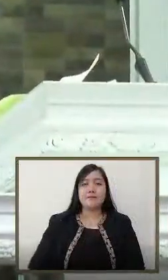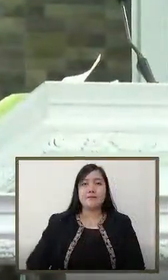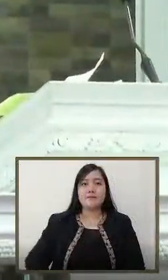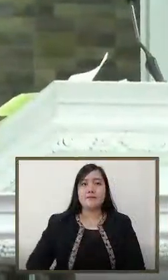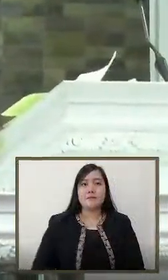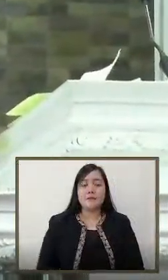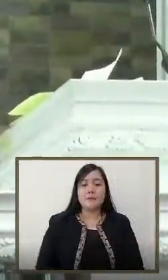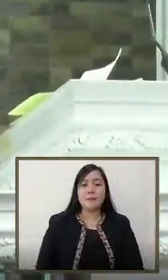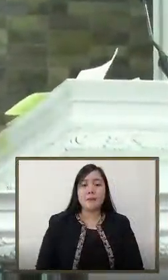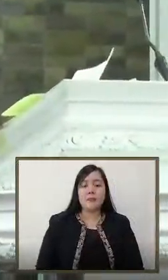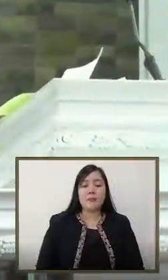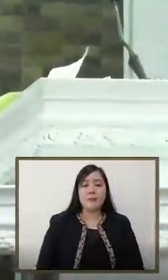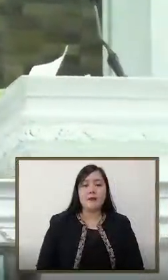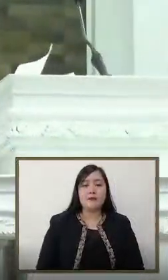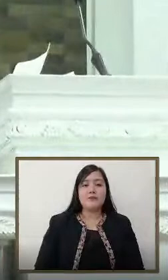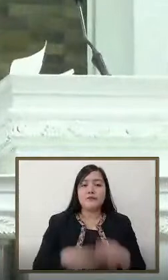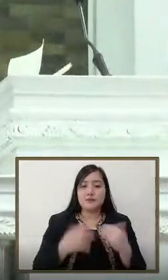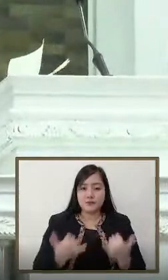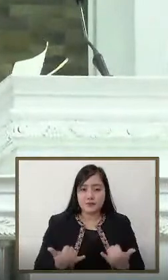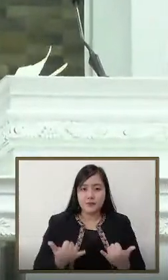But the question this evening,